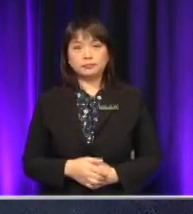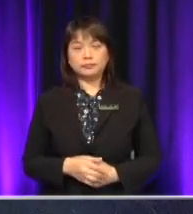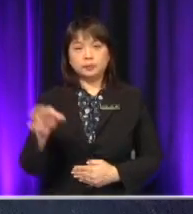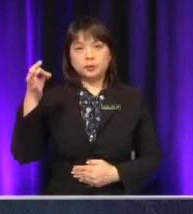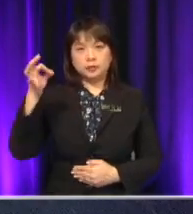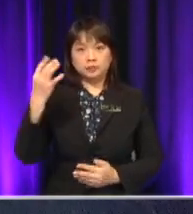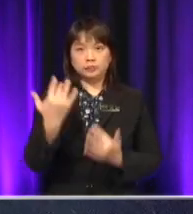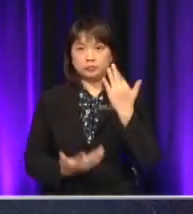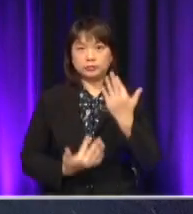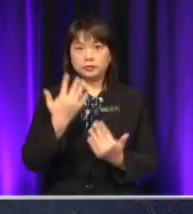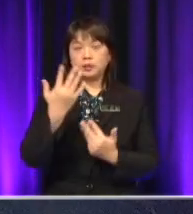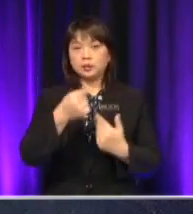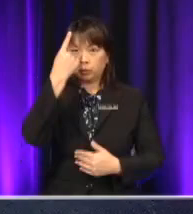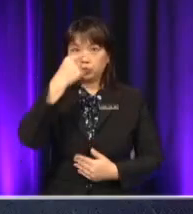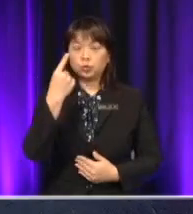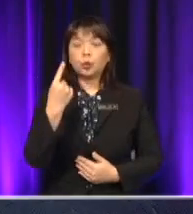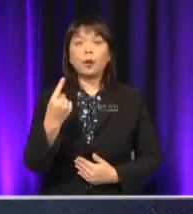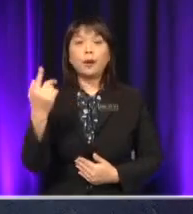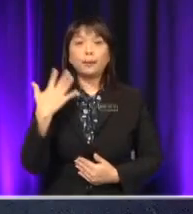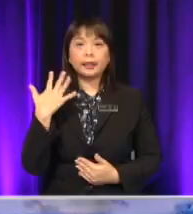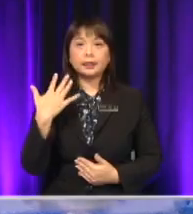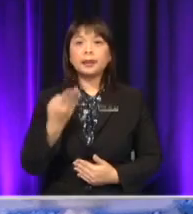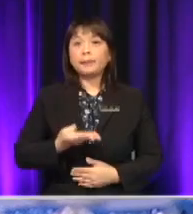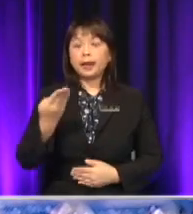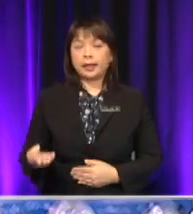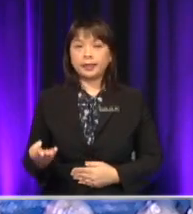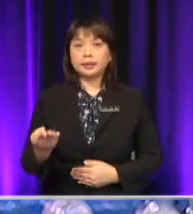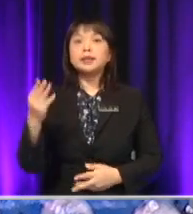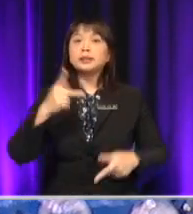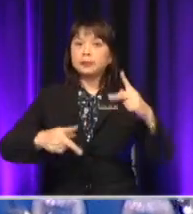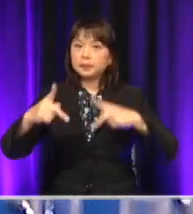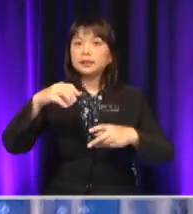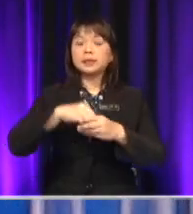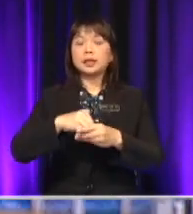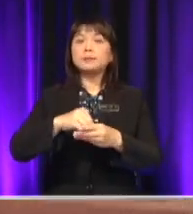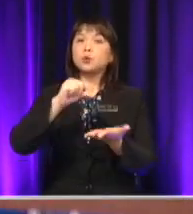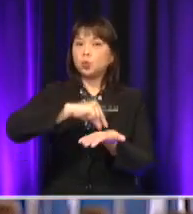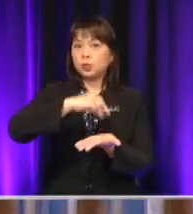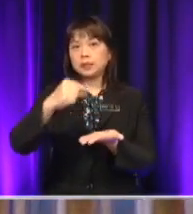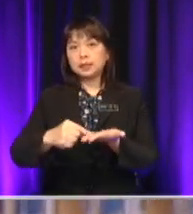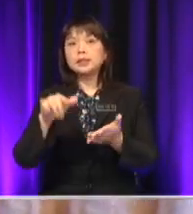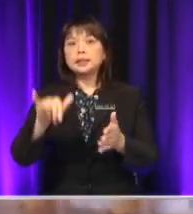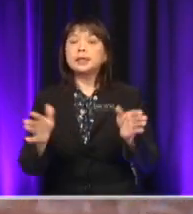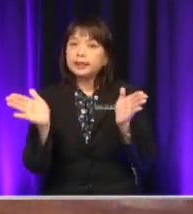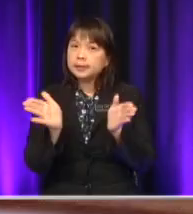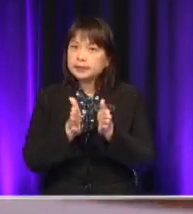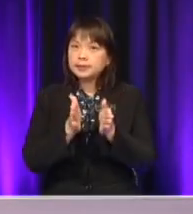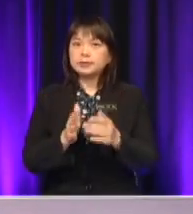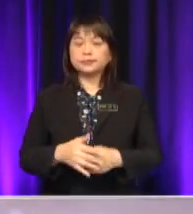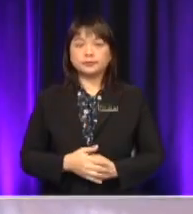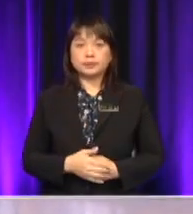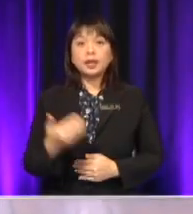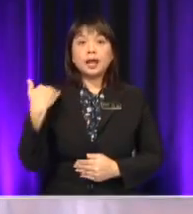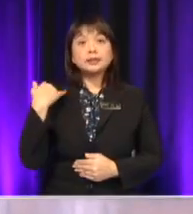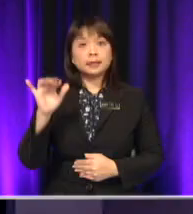digunakan untuk memanas bahan kimia dalam kuantiti yang kecil. Oh, baik. Okey. Untuk memanaskan bahan. Ada tak yang serupa